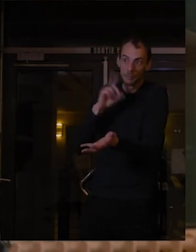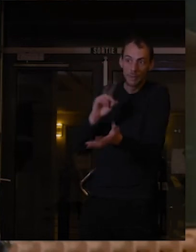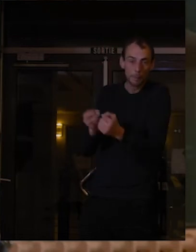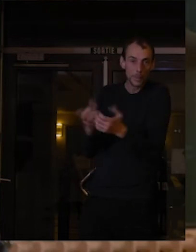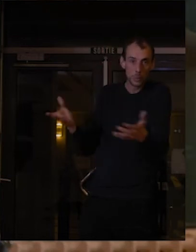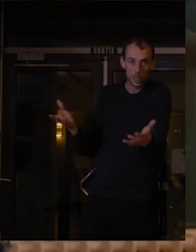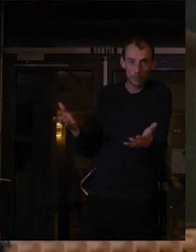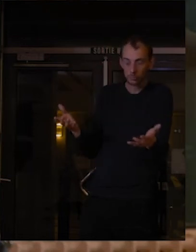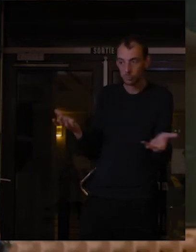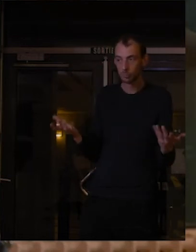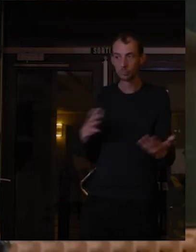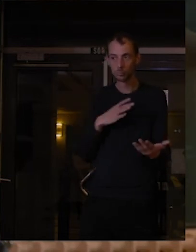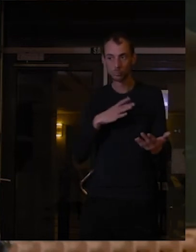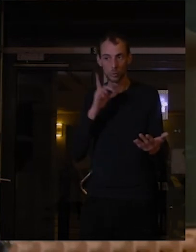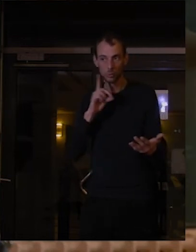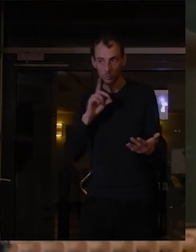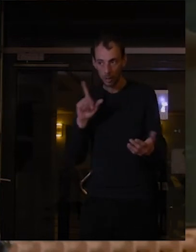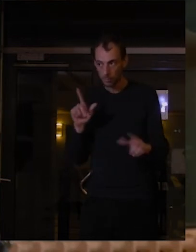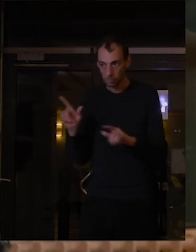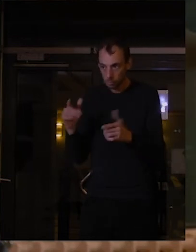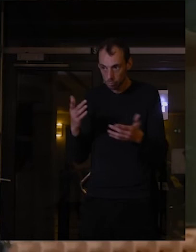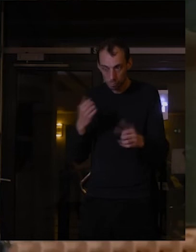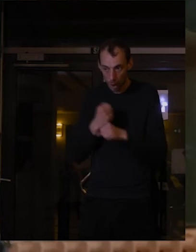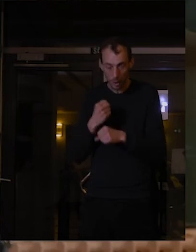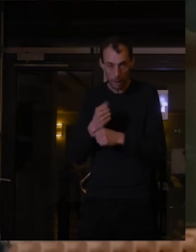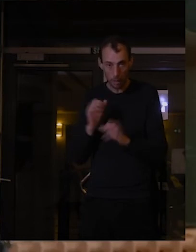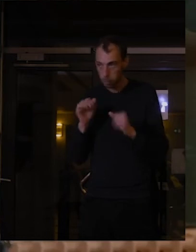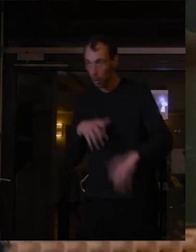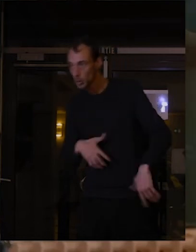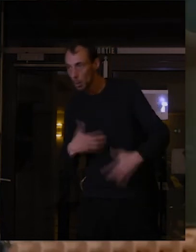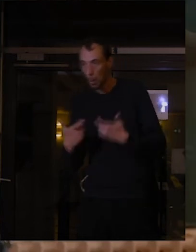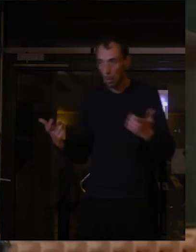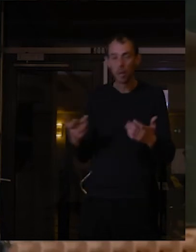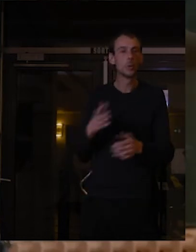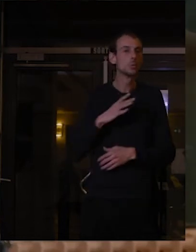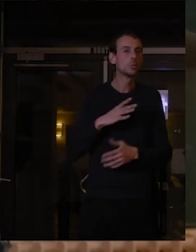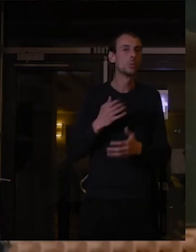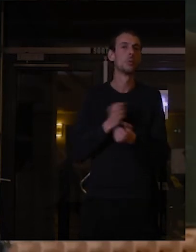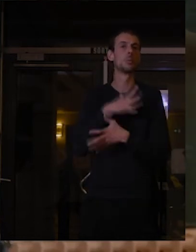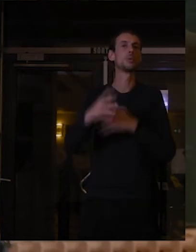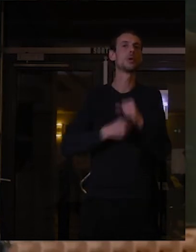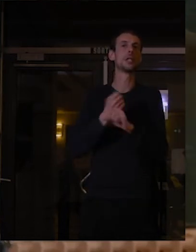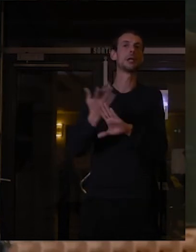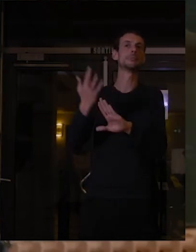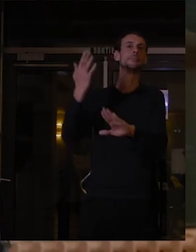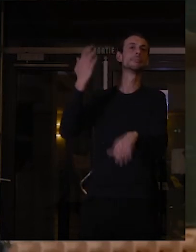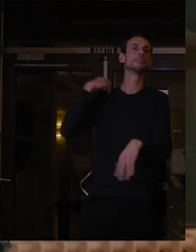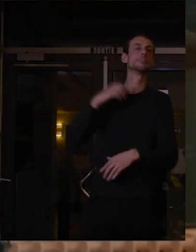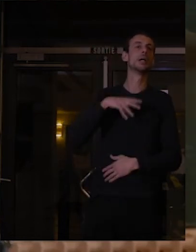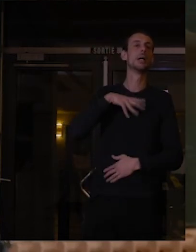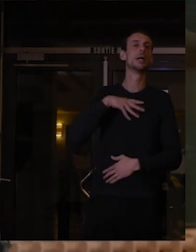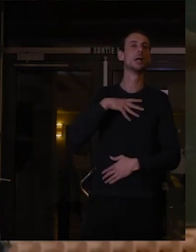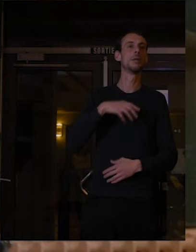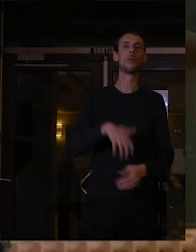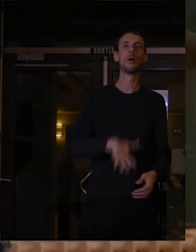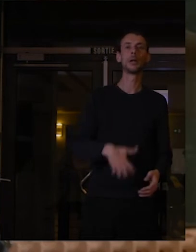qui exercent, il y a des femmes qui sont enceintes. Il y a des années où on rigolait, la femme enceinte, l'avocat enceinte devait